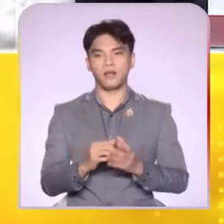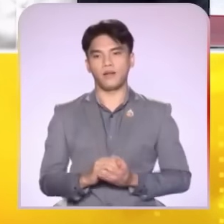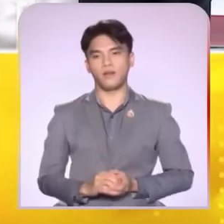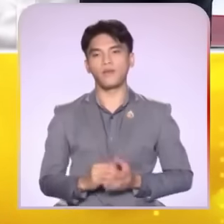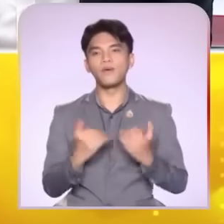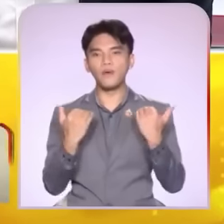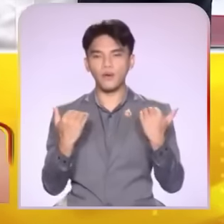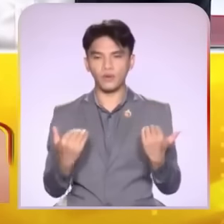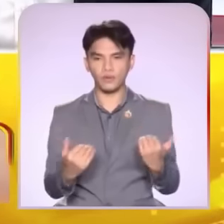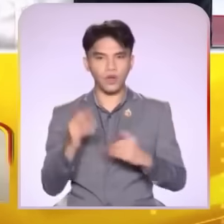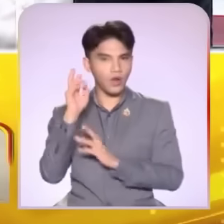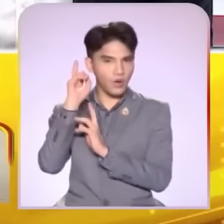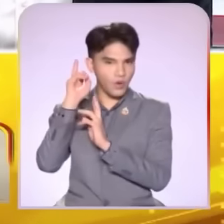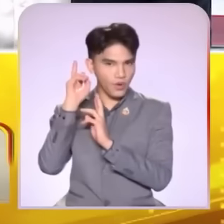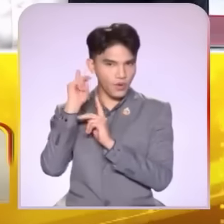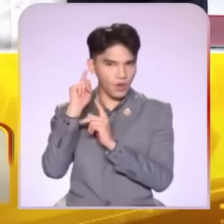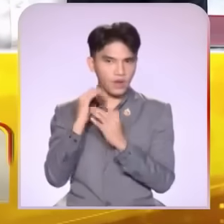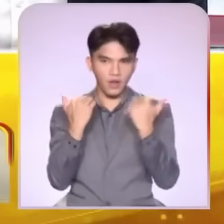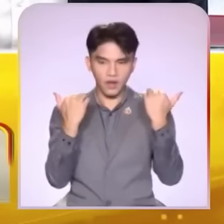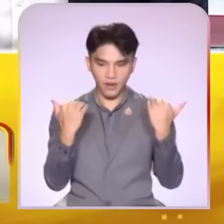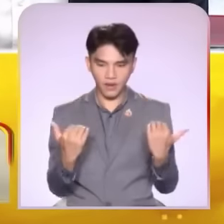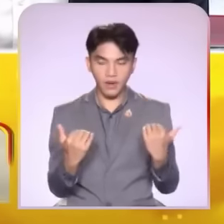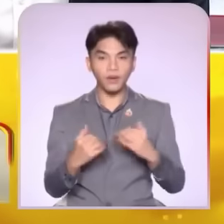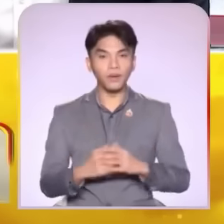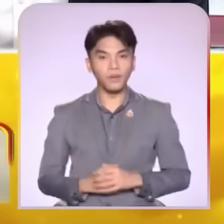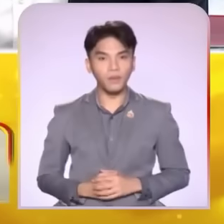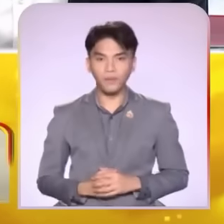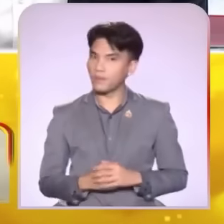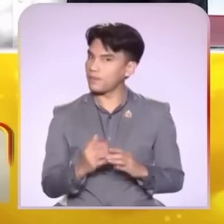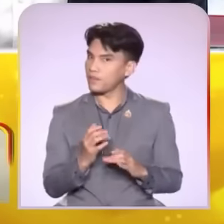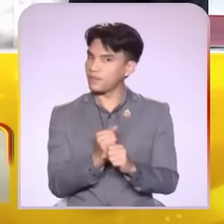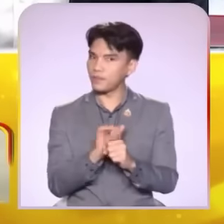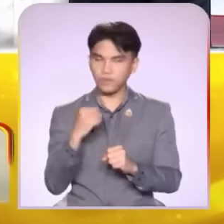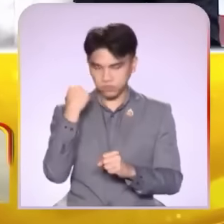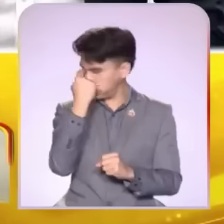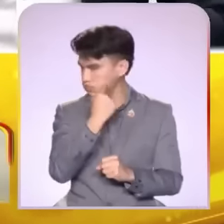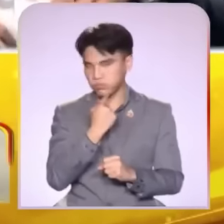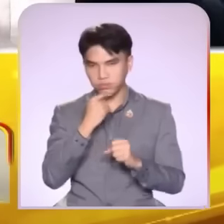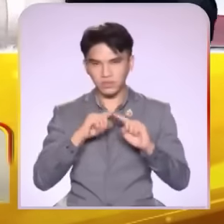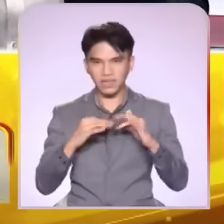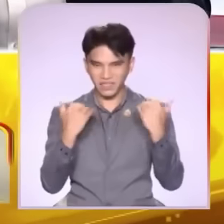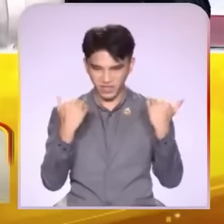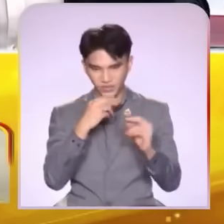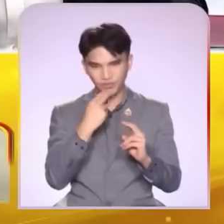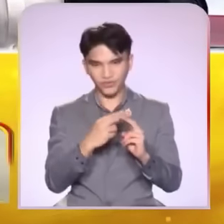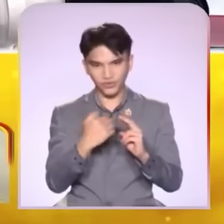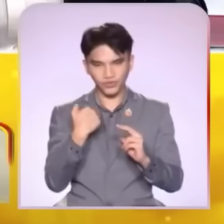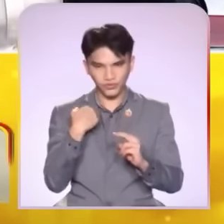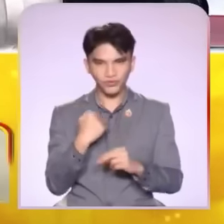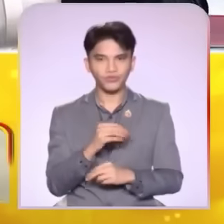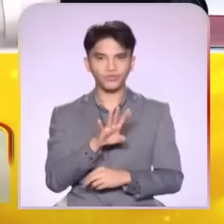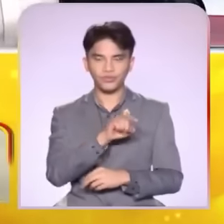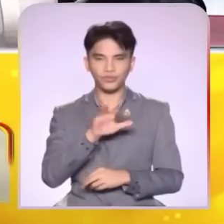ท่าที่ตอนนี้แหล่งข่าวยังไม่ได้ยืนยันนะฮะว่าตกลงเป็นใครบ้างแต่มีรายชื่อเนี่ยอยู่ประมาณสั